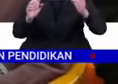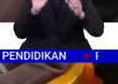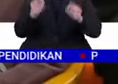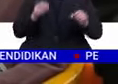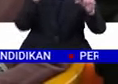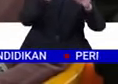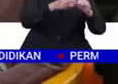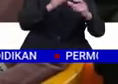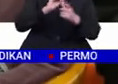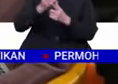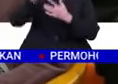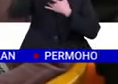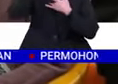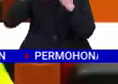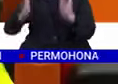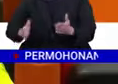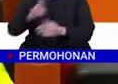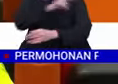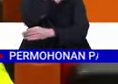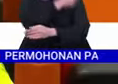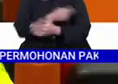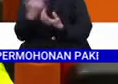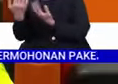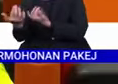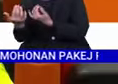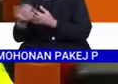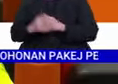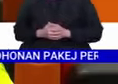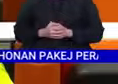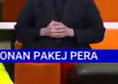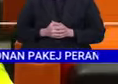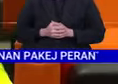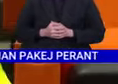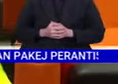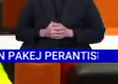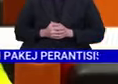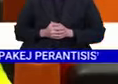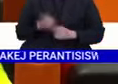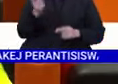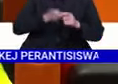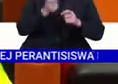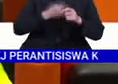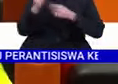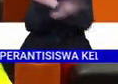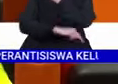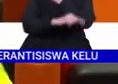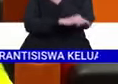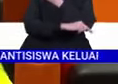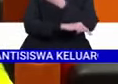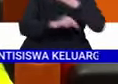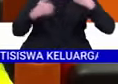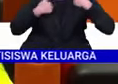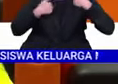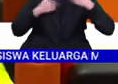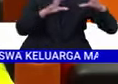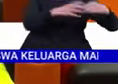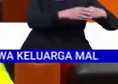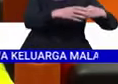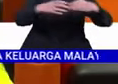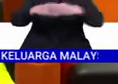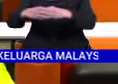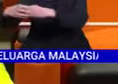pesakit di Hospital Hai yang ditemui harapkan agak setiap Negeri ada mempunyai and juga sih